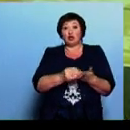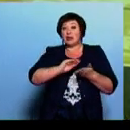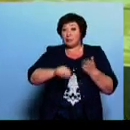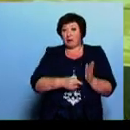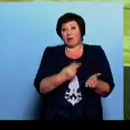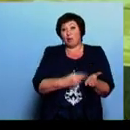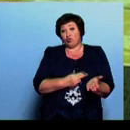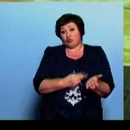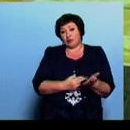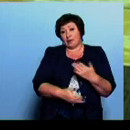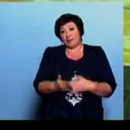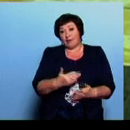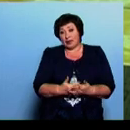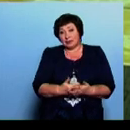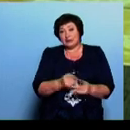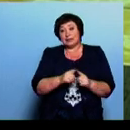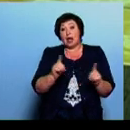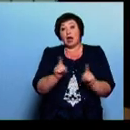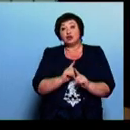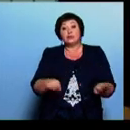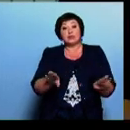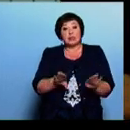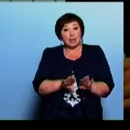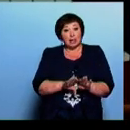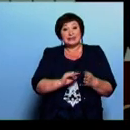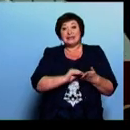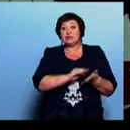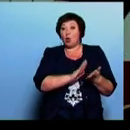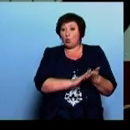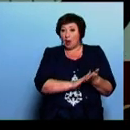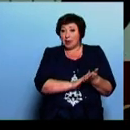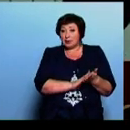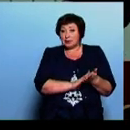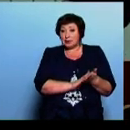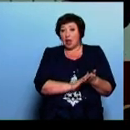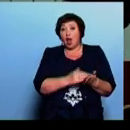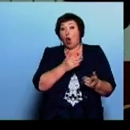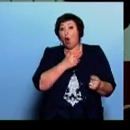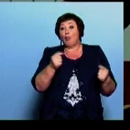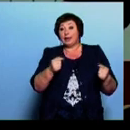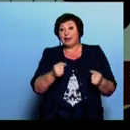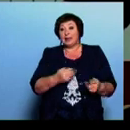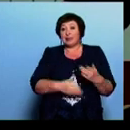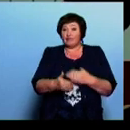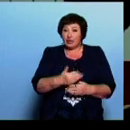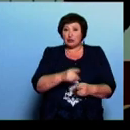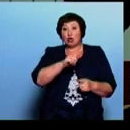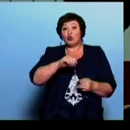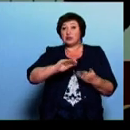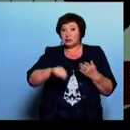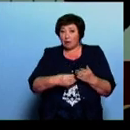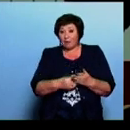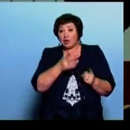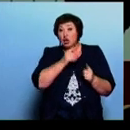подтверждающий инвалидность. Здесь особенность такая, здесь указан срок определения инвалидности, номер справки и срок определения